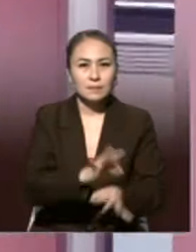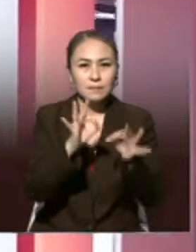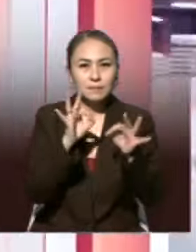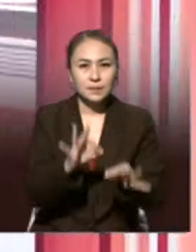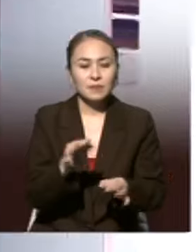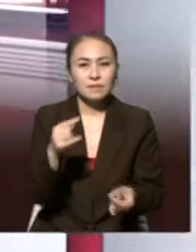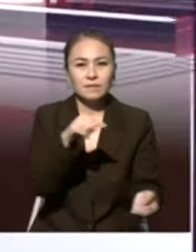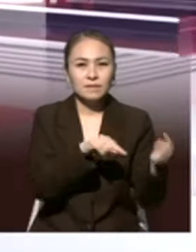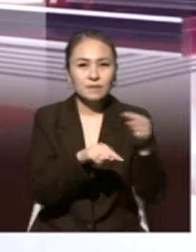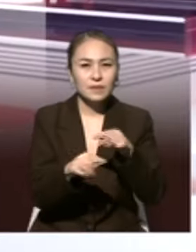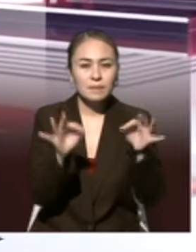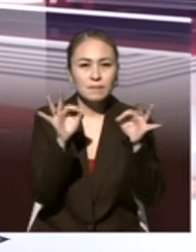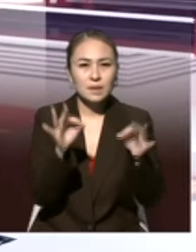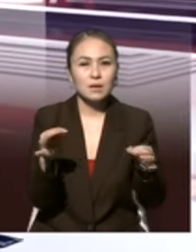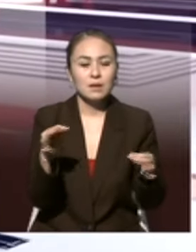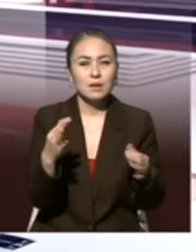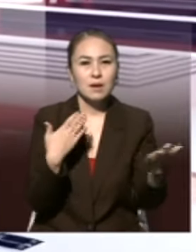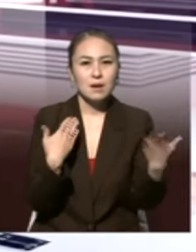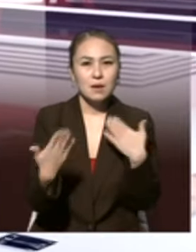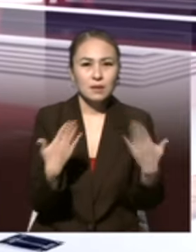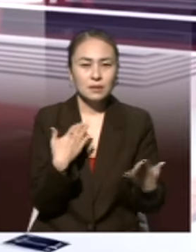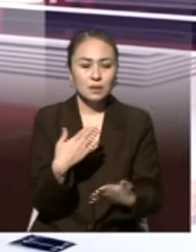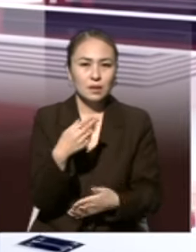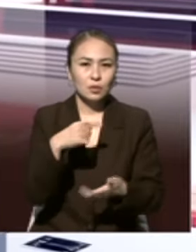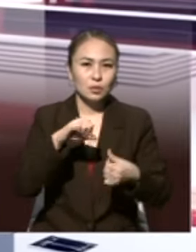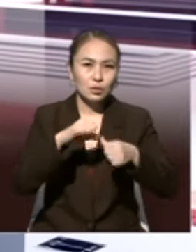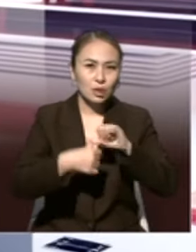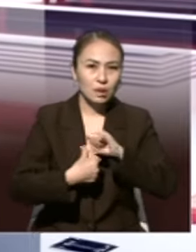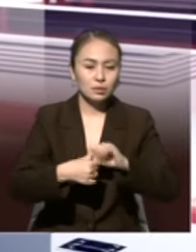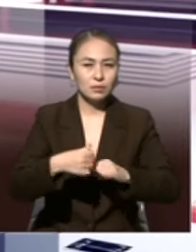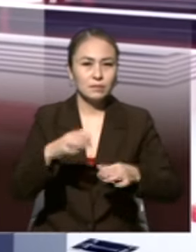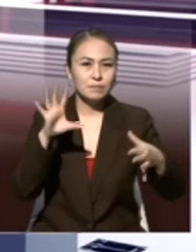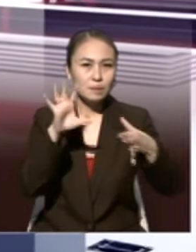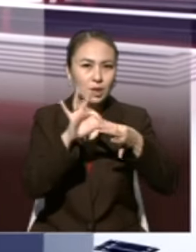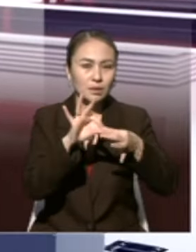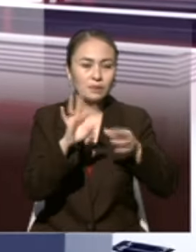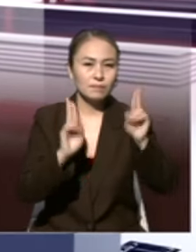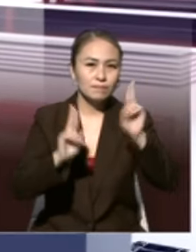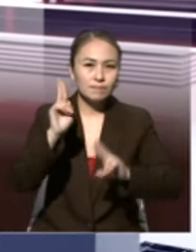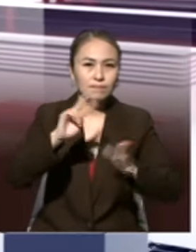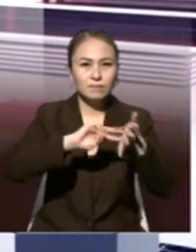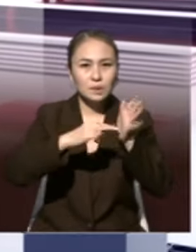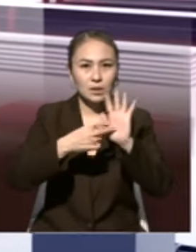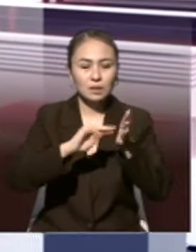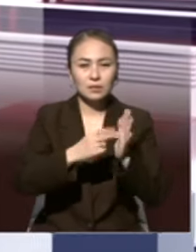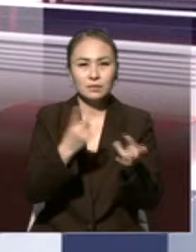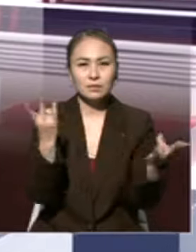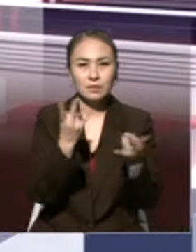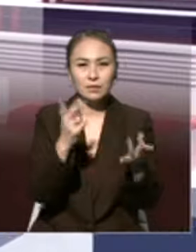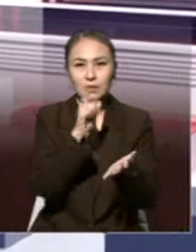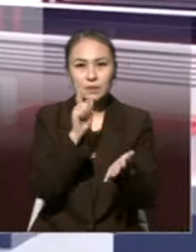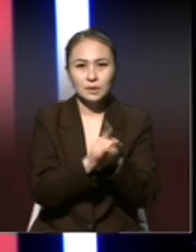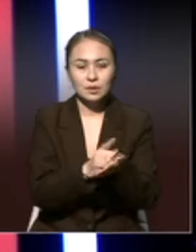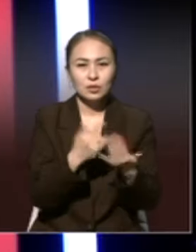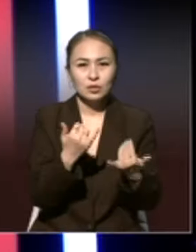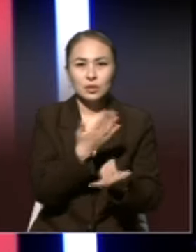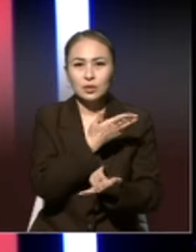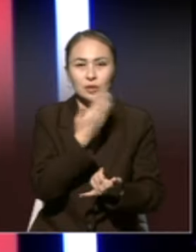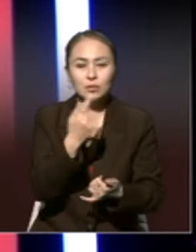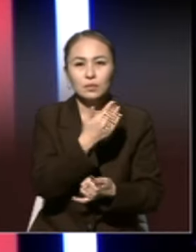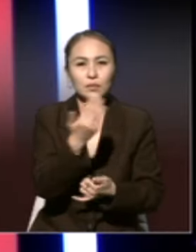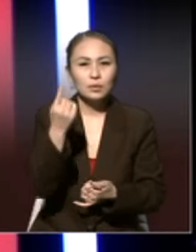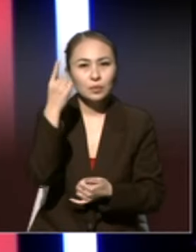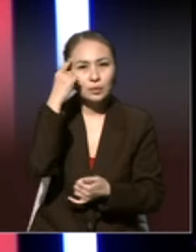мемлекеттік органдар және әкімдіктер арасында нақты әрі тұрақты байланыс алгоритмі жоқ дейді. Осы орайда не